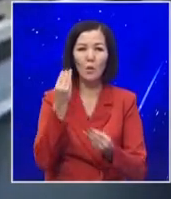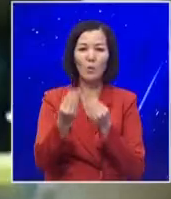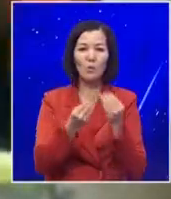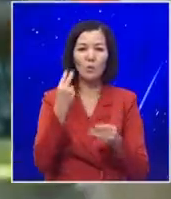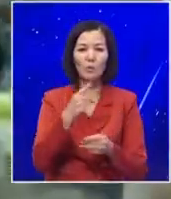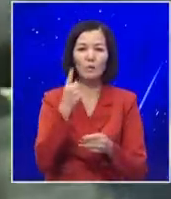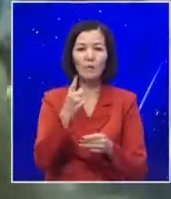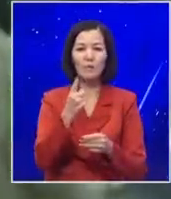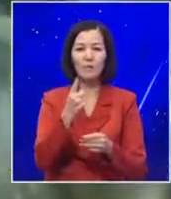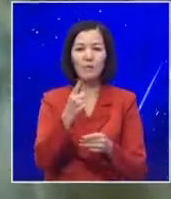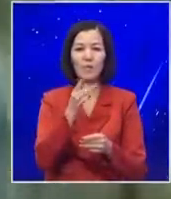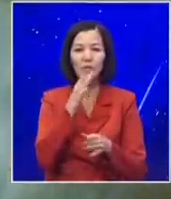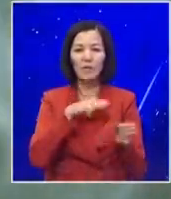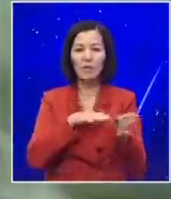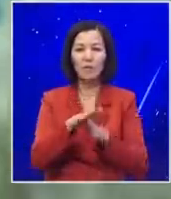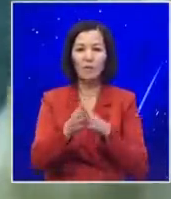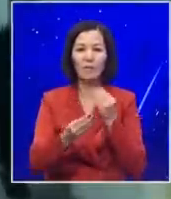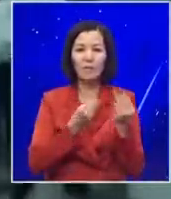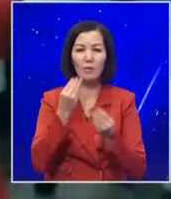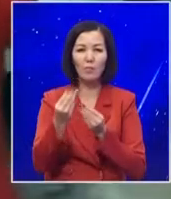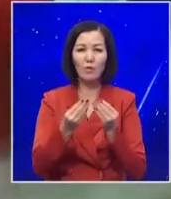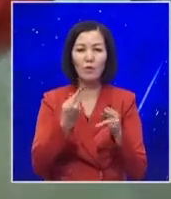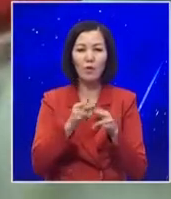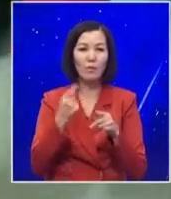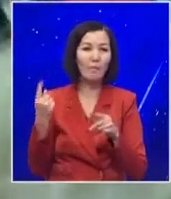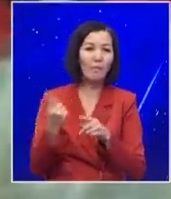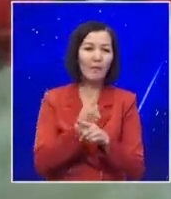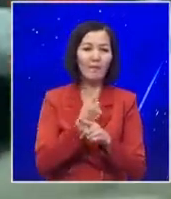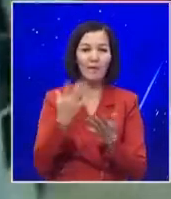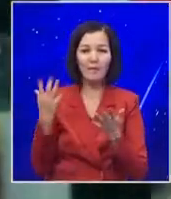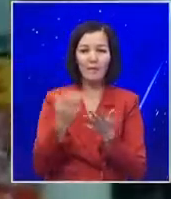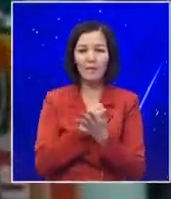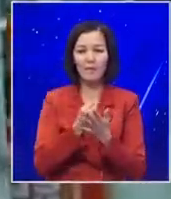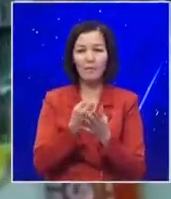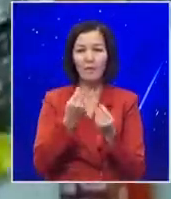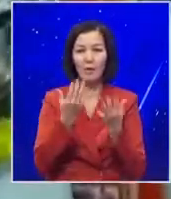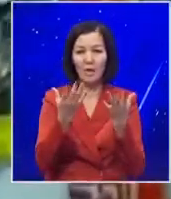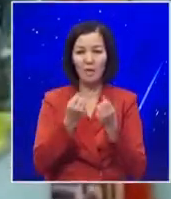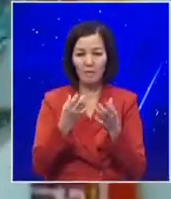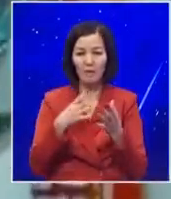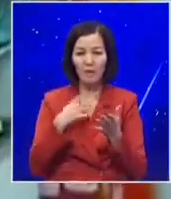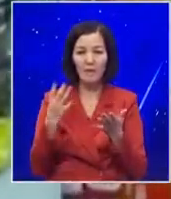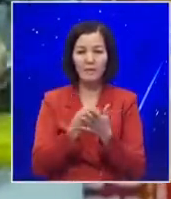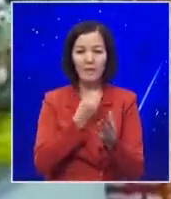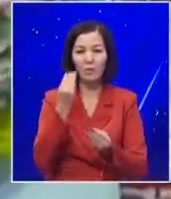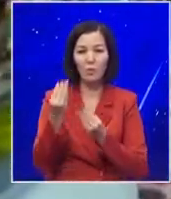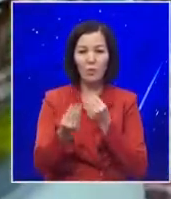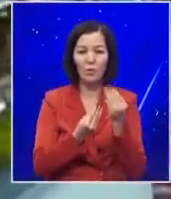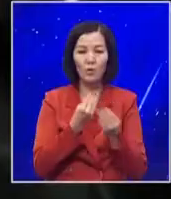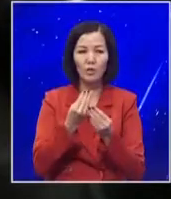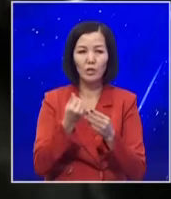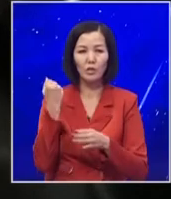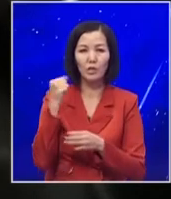21-ге толған күннен бастап ойнайды. Дегенмен, бұл жолы алғаш рет бағы жанып, қалтасы қалыңдаған. Сәтті ойыншы лотерея ойындарындағы